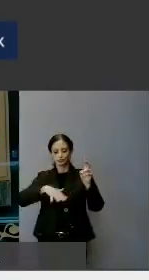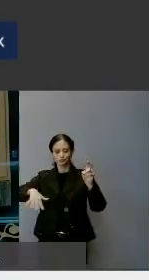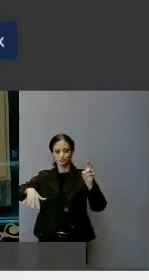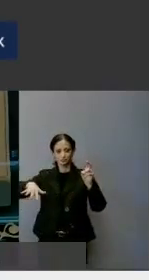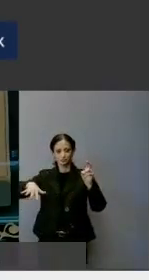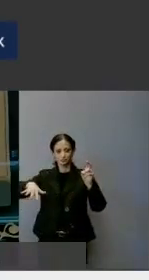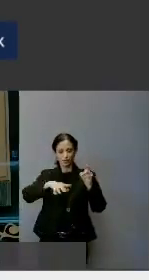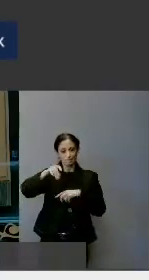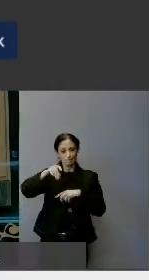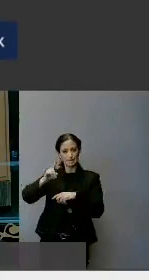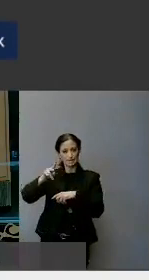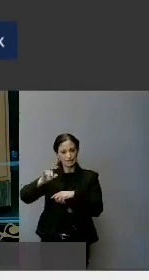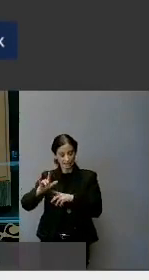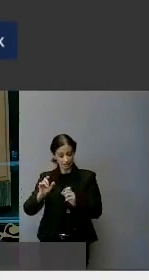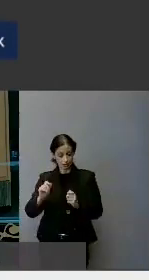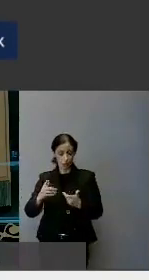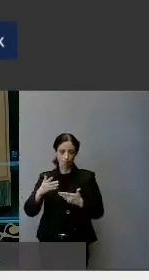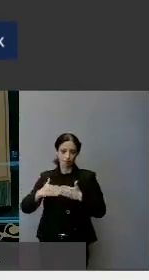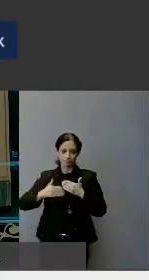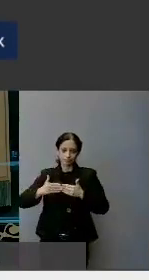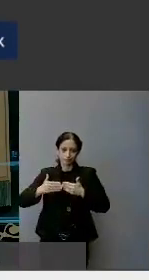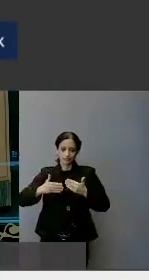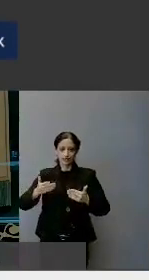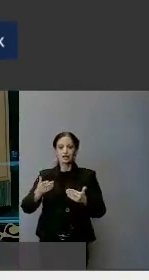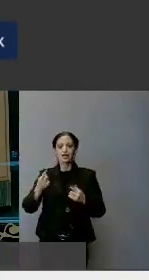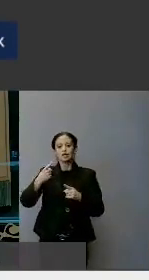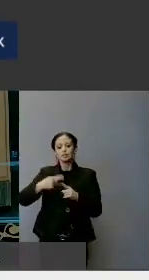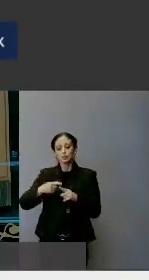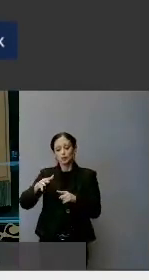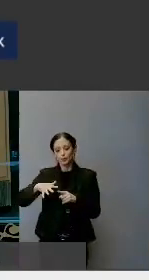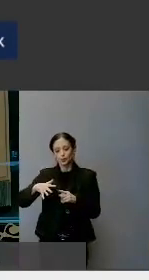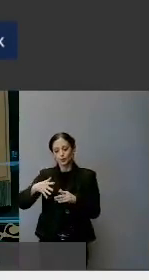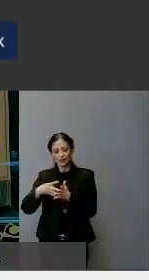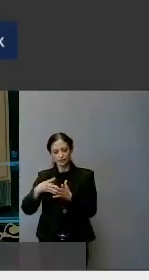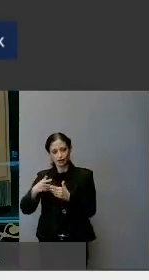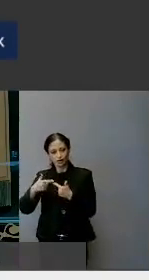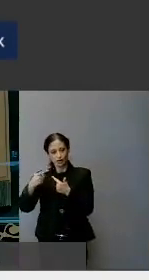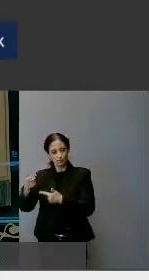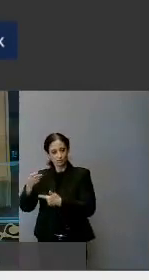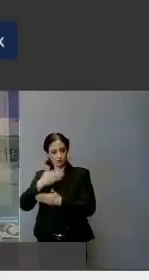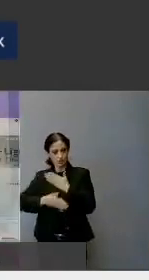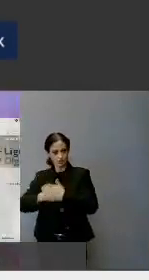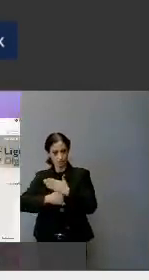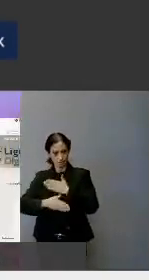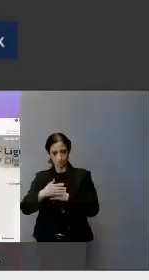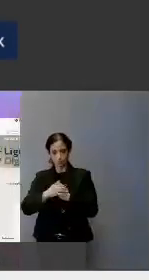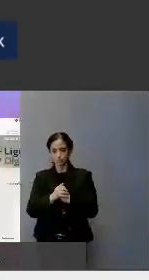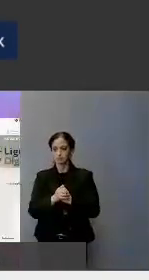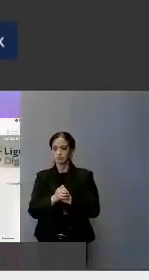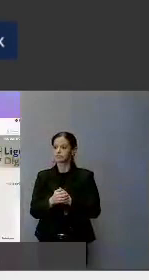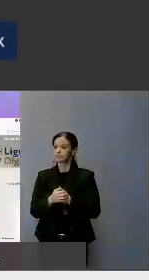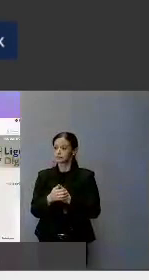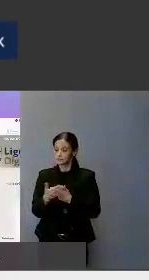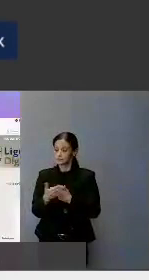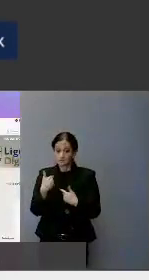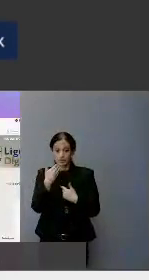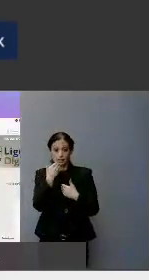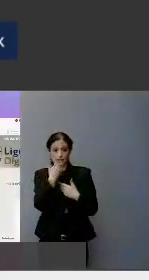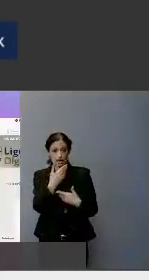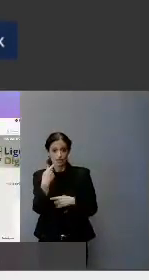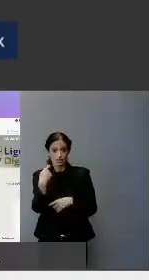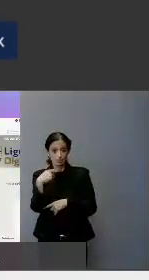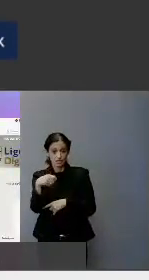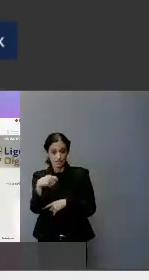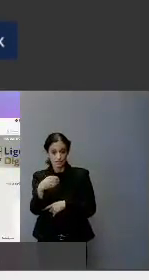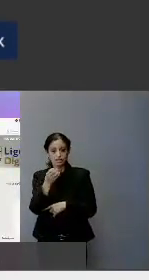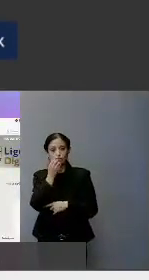fruibilità da parte delle persone diversamente abili prego consigliera ve ne ringrazio presidente auguro buongiorno